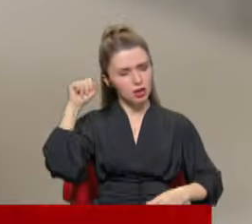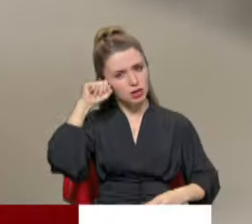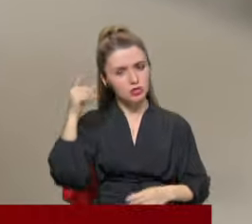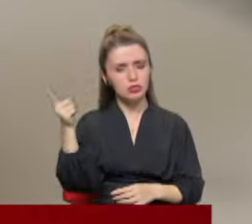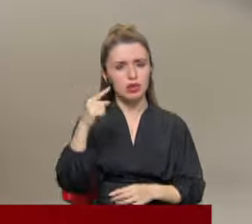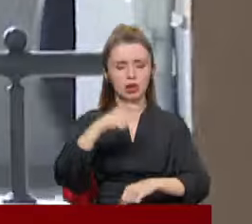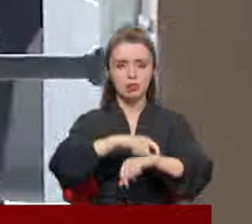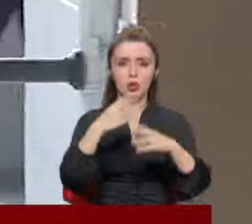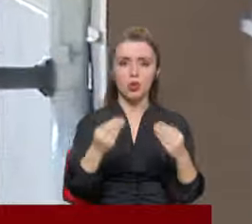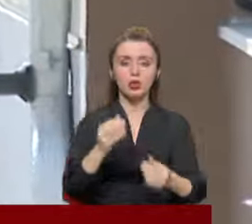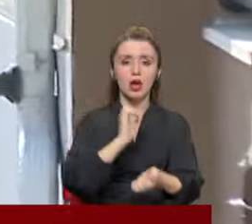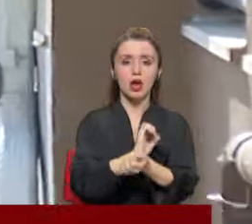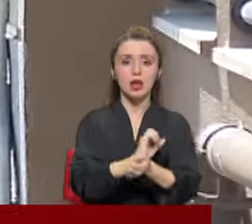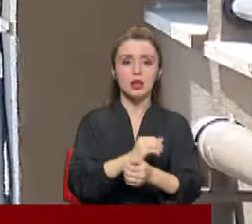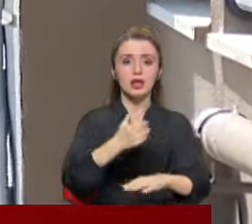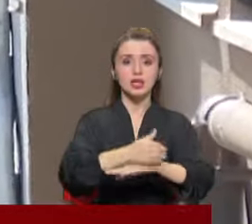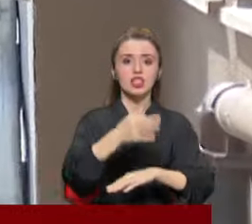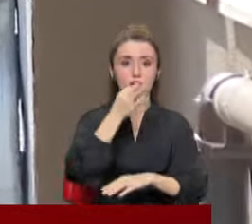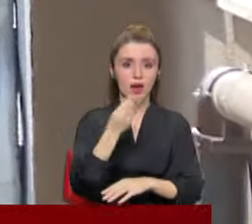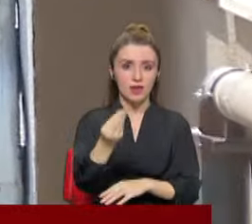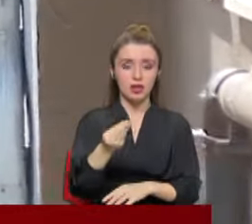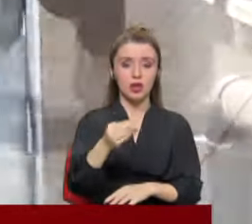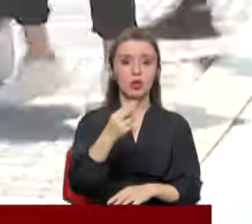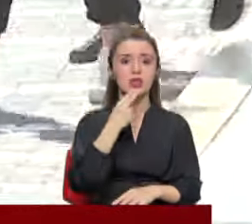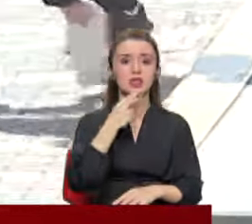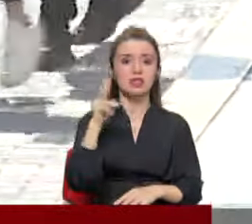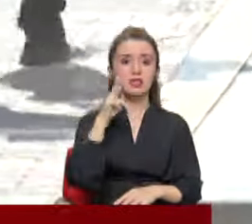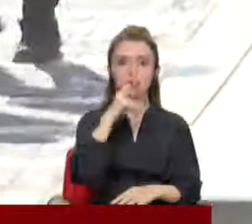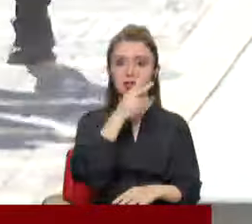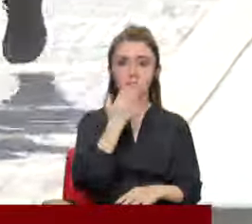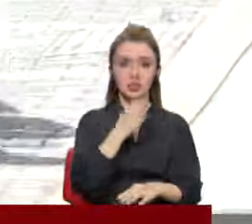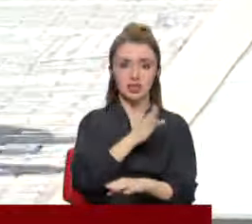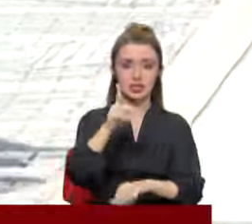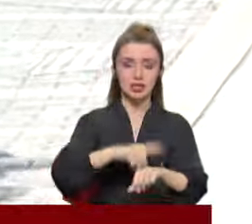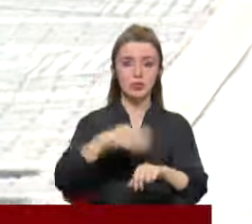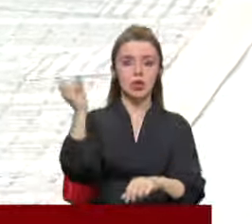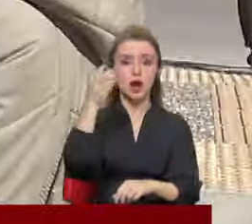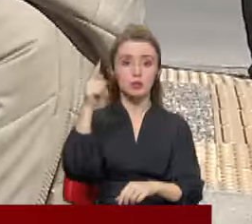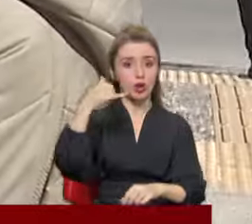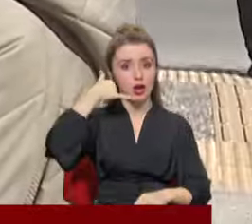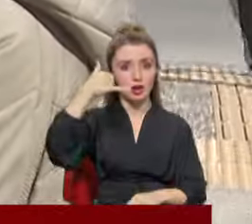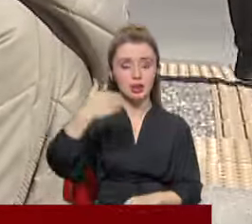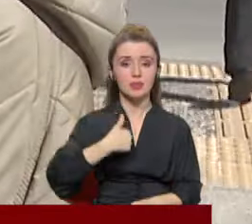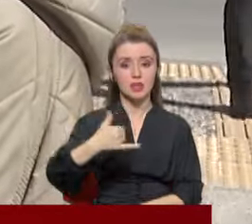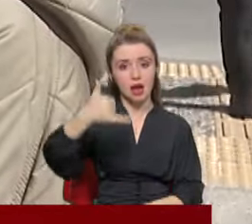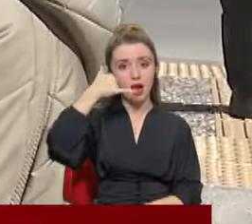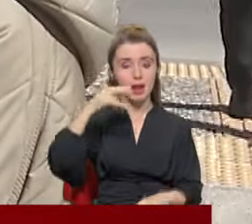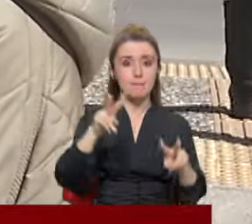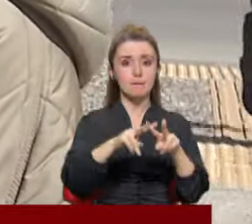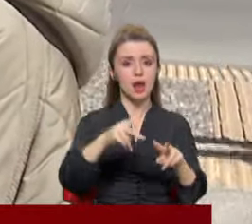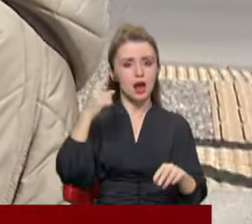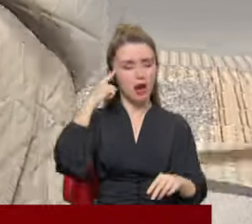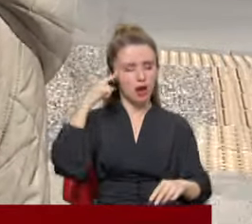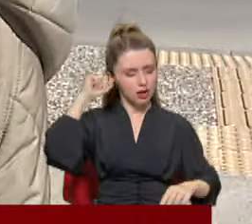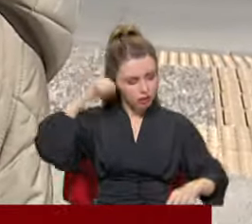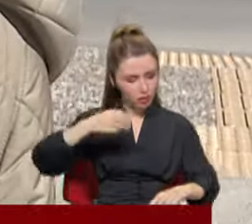sonra fenalaştı. Aileye de geç haber verildi. Küçük kızın teyzesi okula gittiğinde ambulansı da o aradı. Bizi arayıp ya Mira kafasını